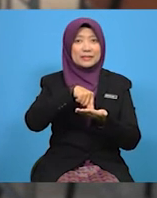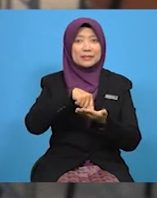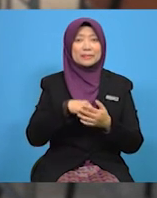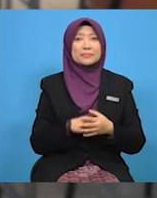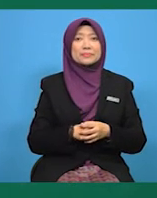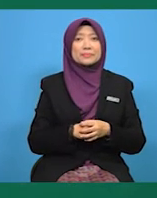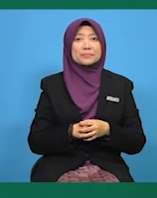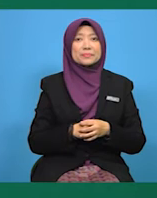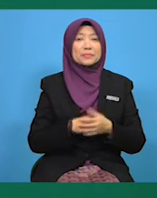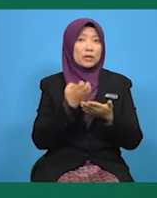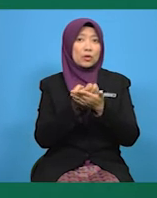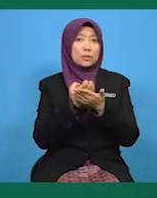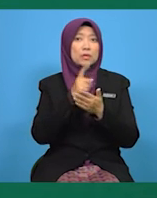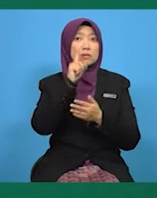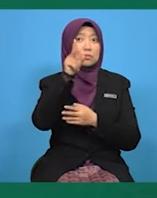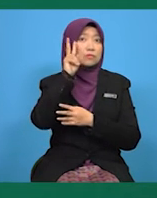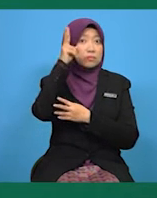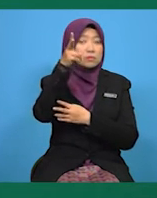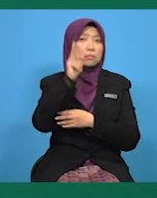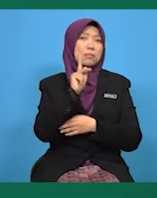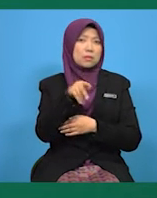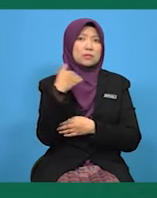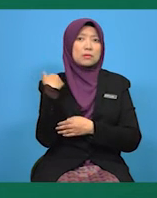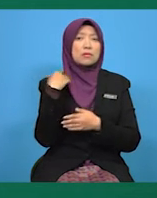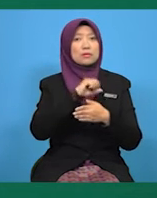ini. Ekonomi satu visi